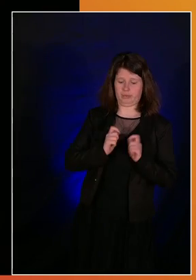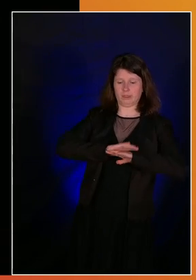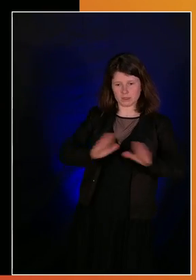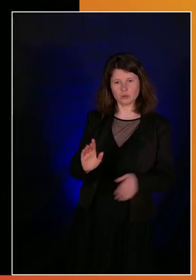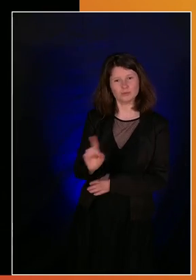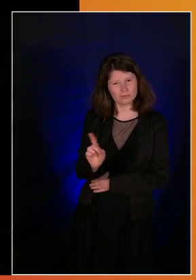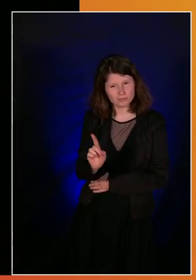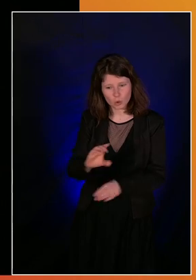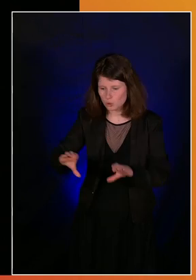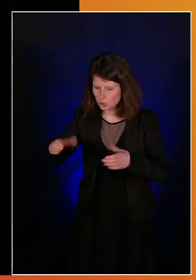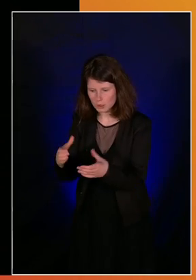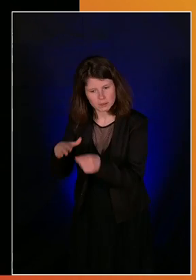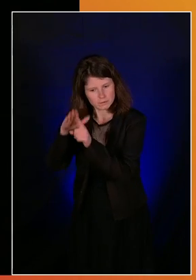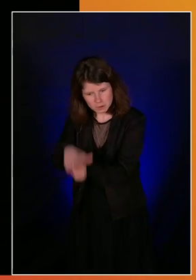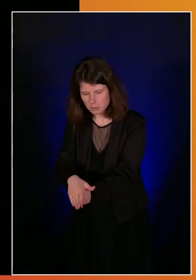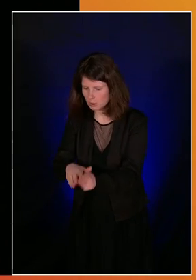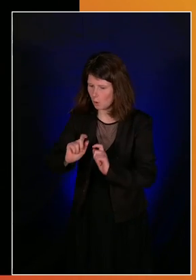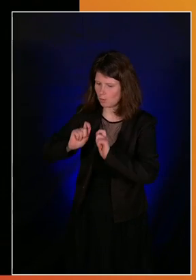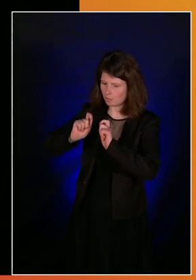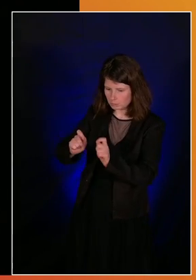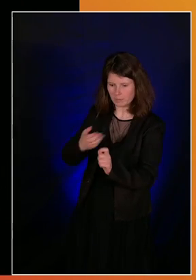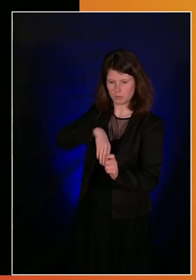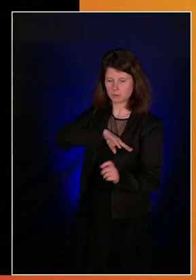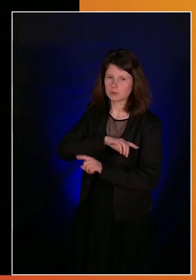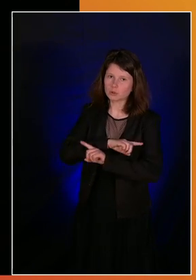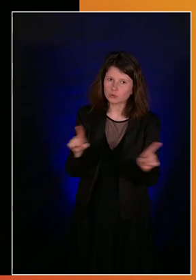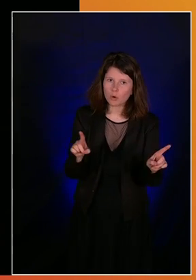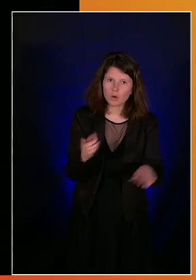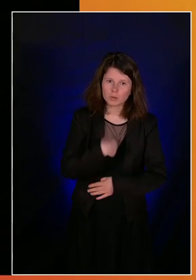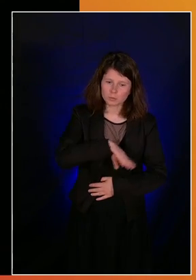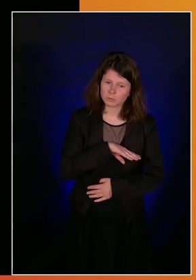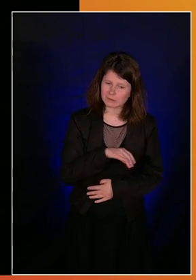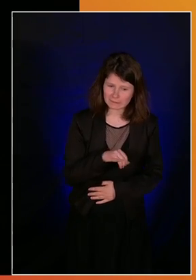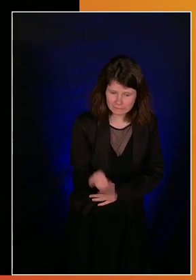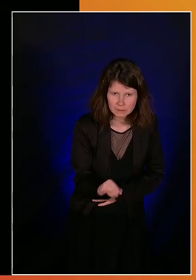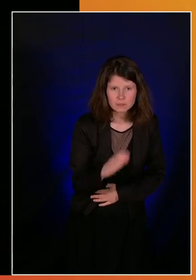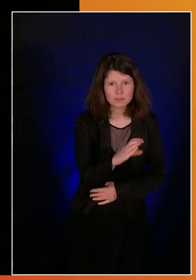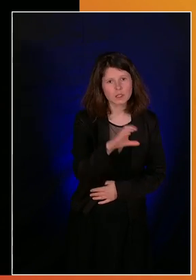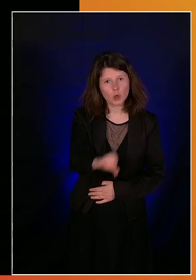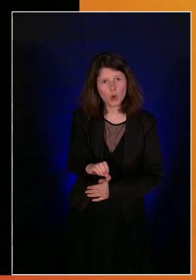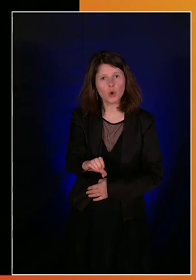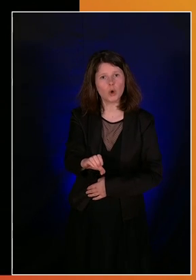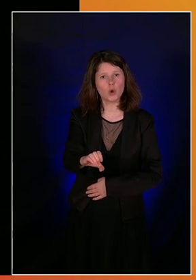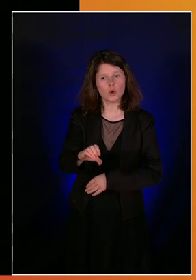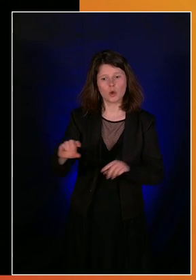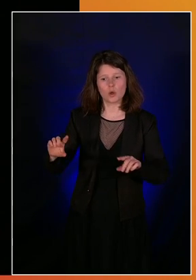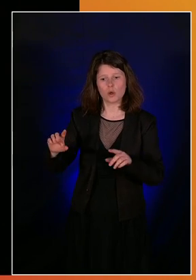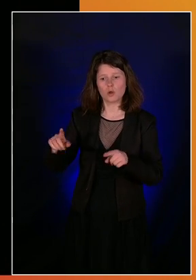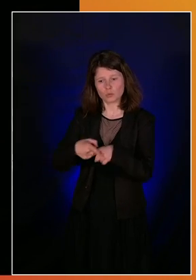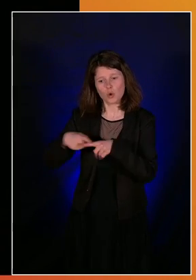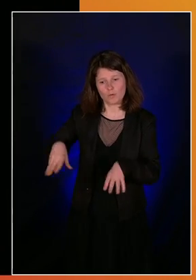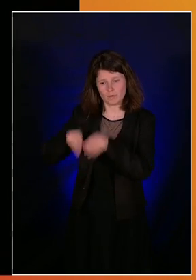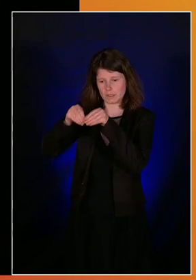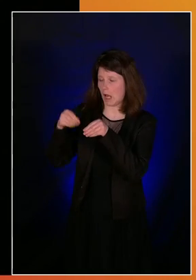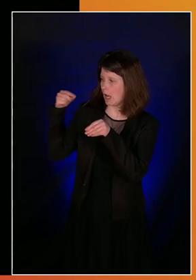discrimination la responsabilité elle est de la de la du de la CE confédérale sortante qui n'a pas pris l'enjeu du